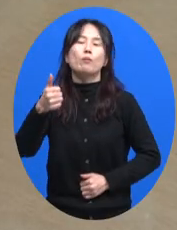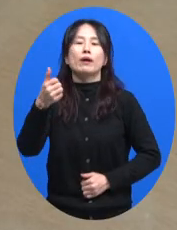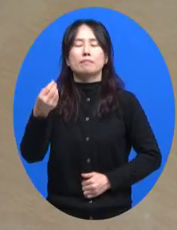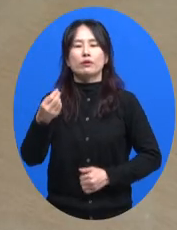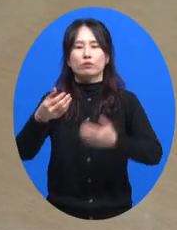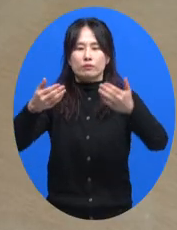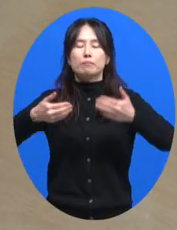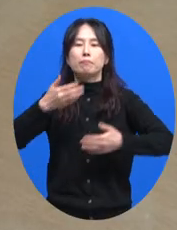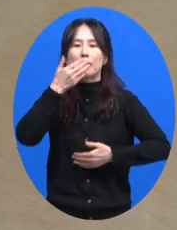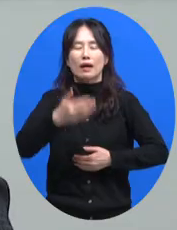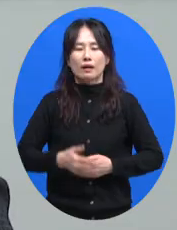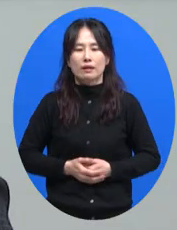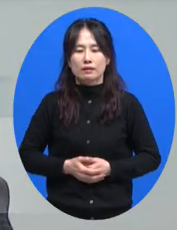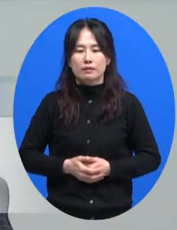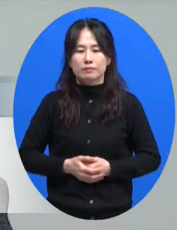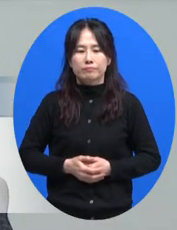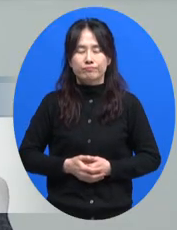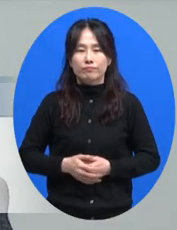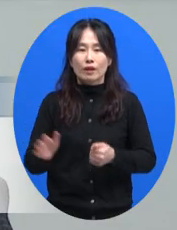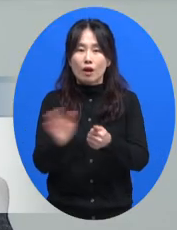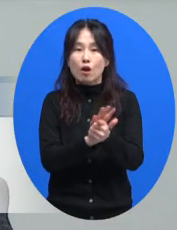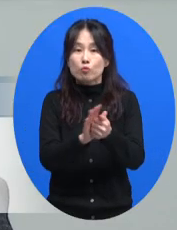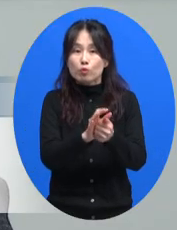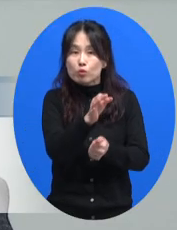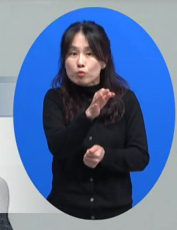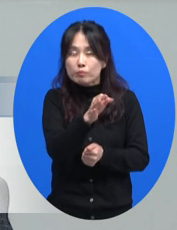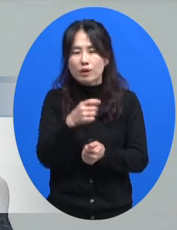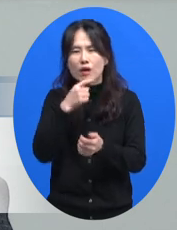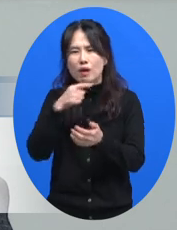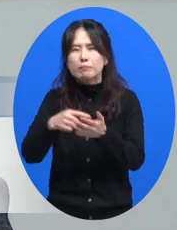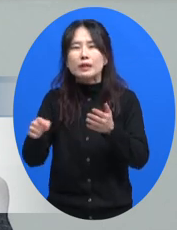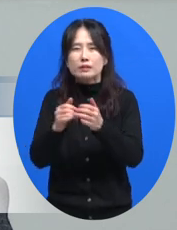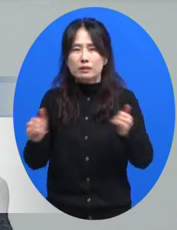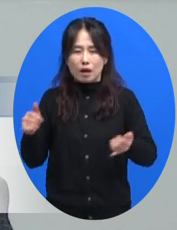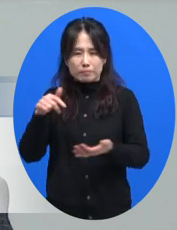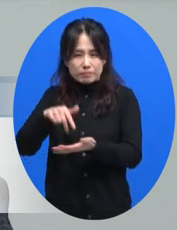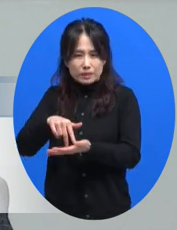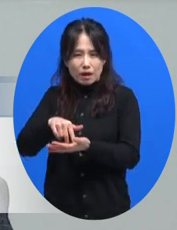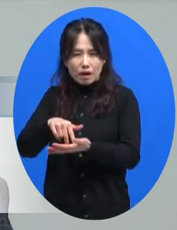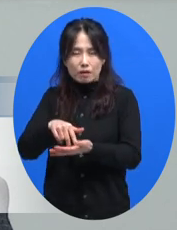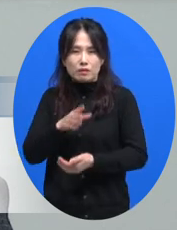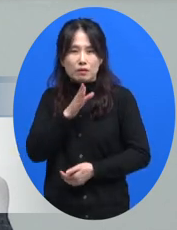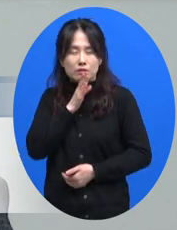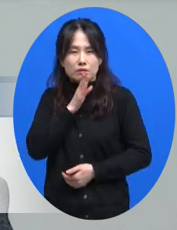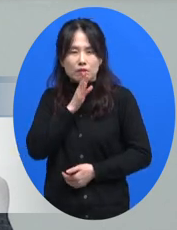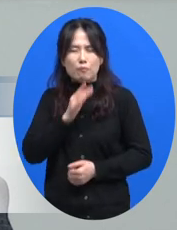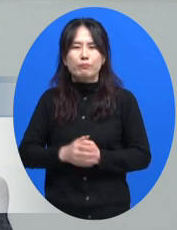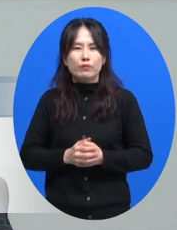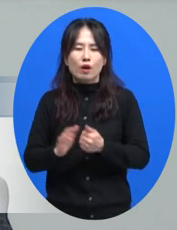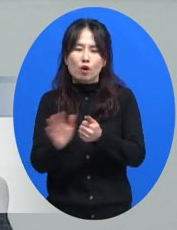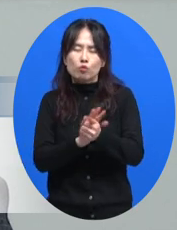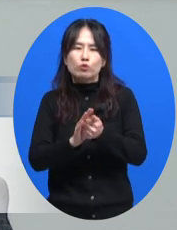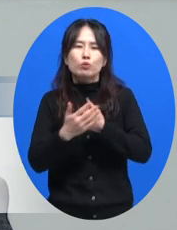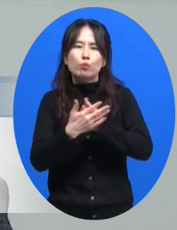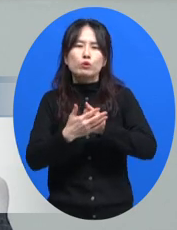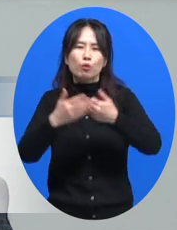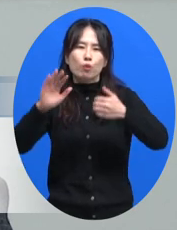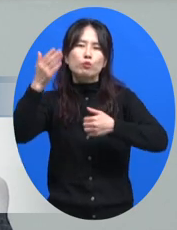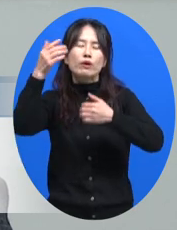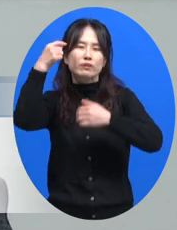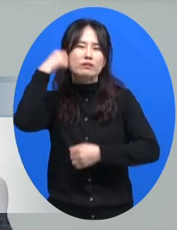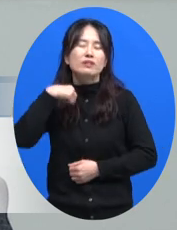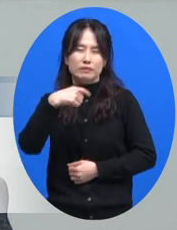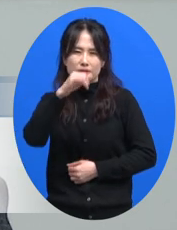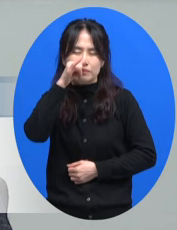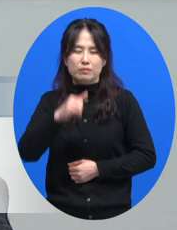위로금을 받을 수 있습니다. 위로금이 피해자들한테는 진정성 있는 위로가 되지 않을까